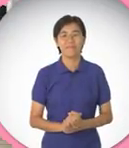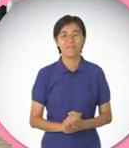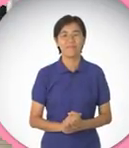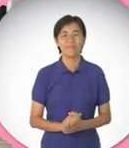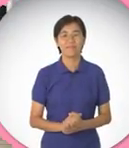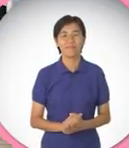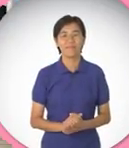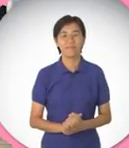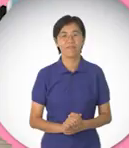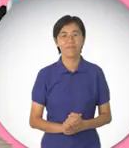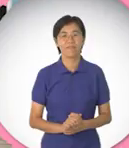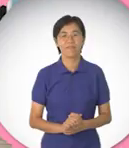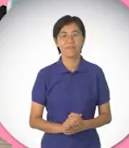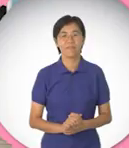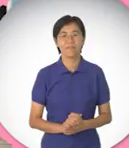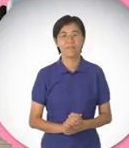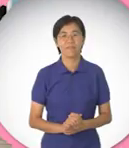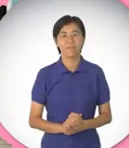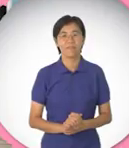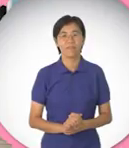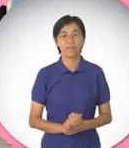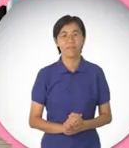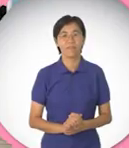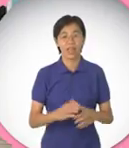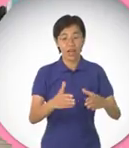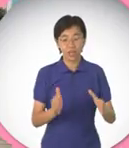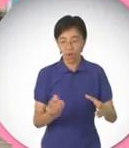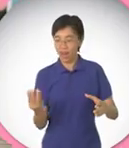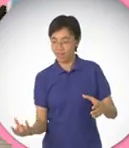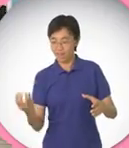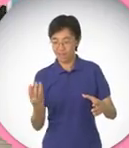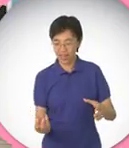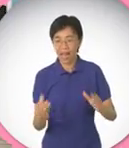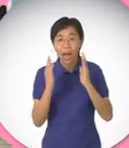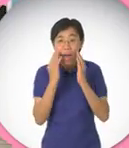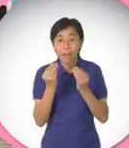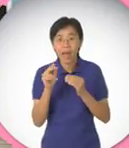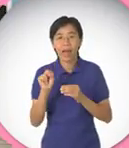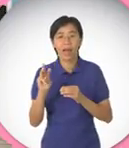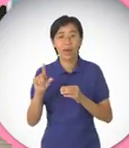ขอแป้งนวล ครับ